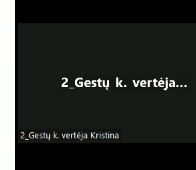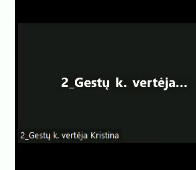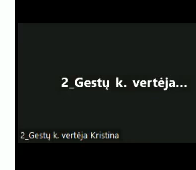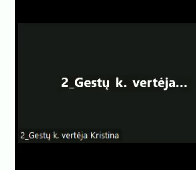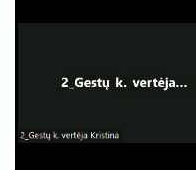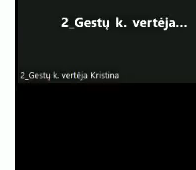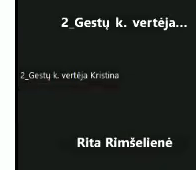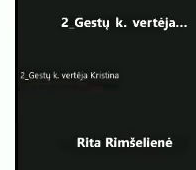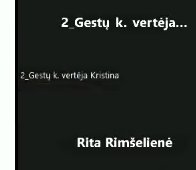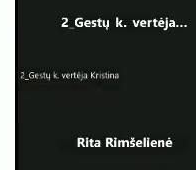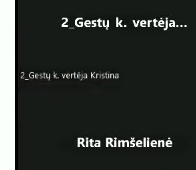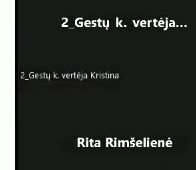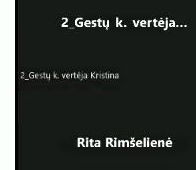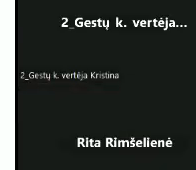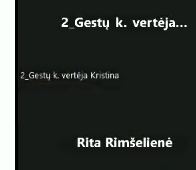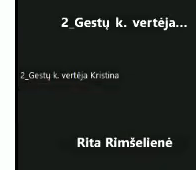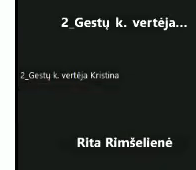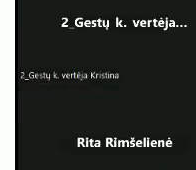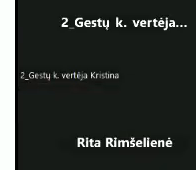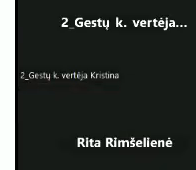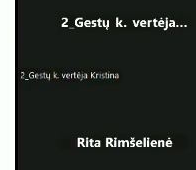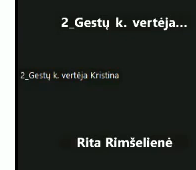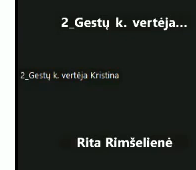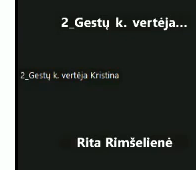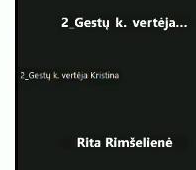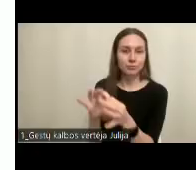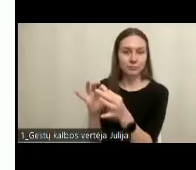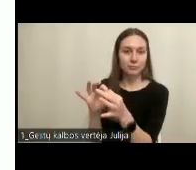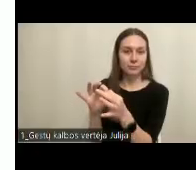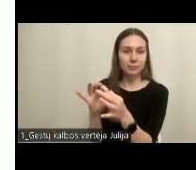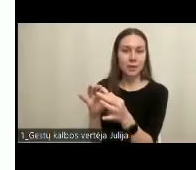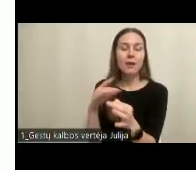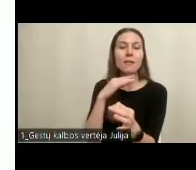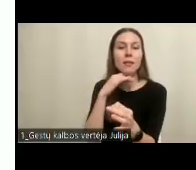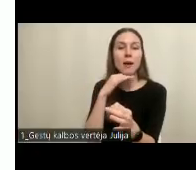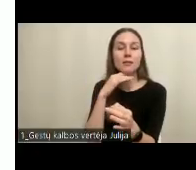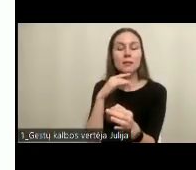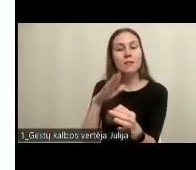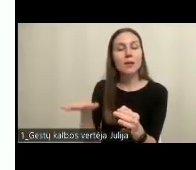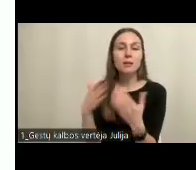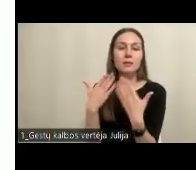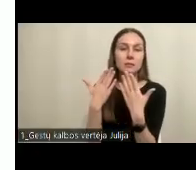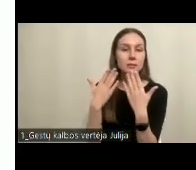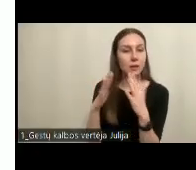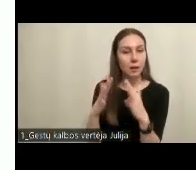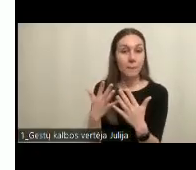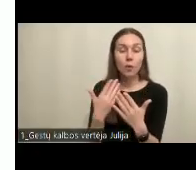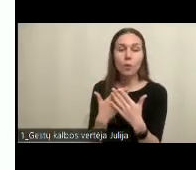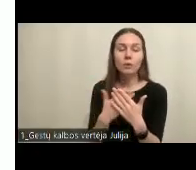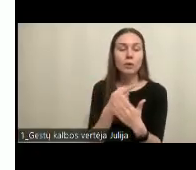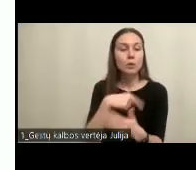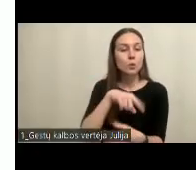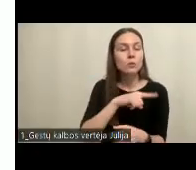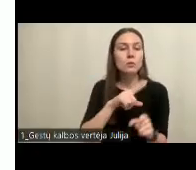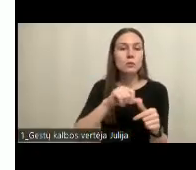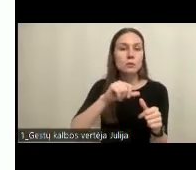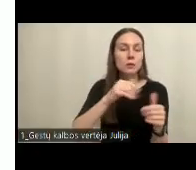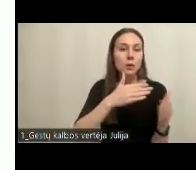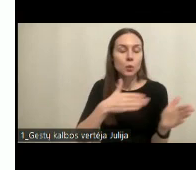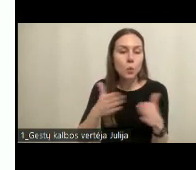turėti milžinišką įtaką ir poveikį jūsų skaitimo standartams klasėje, nes jūs nuolatos pastoviai skatinate vaikus skaityti